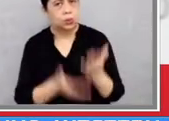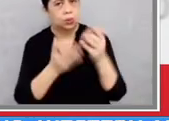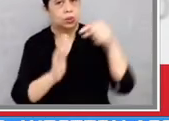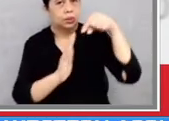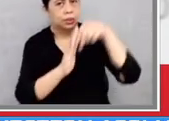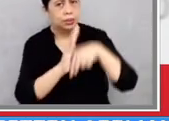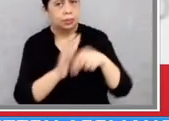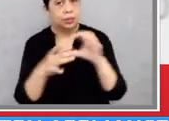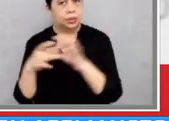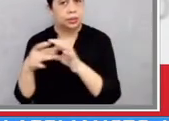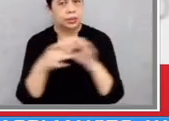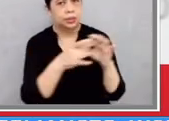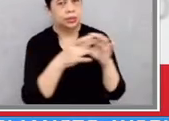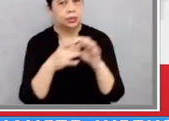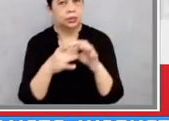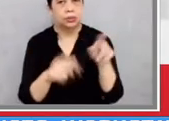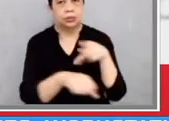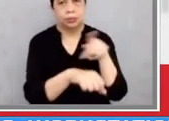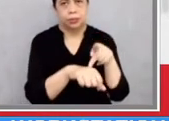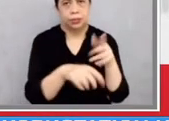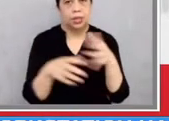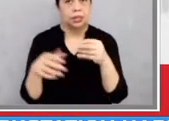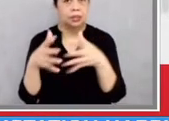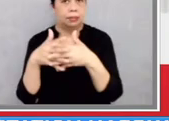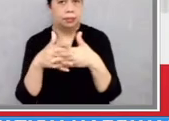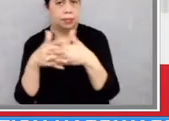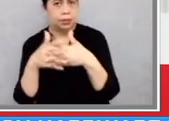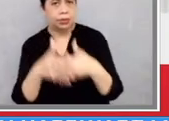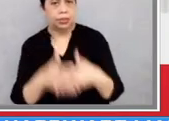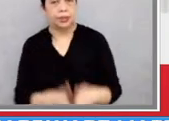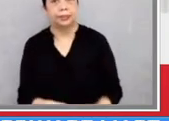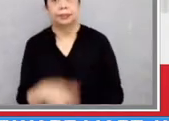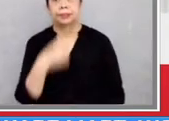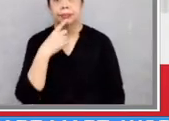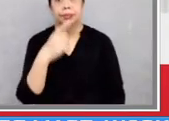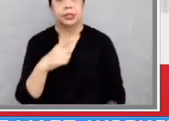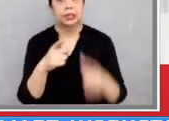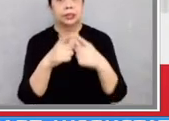relasyon ng Pilipinas at Amerika. Sabi naman ng Japanese